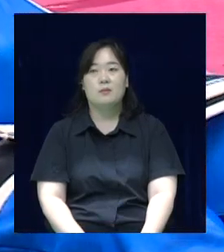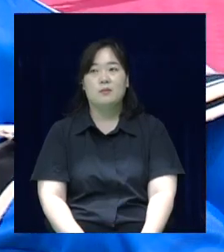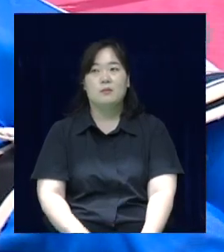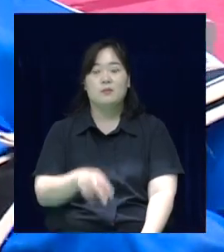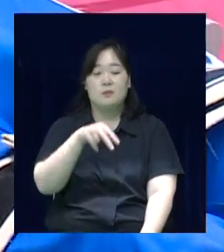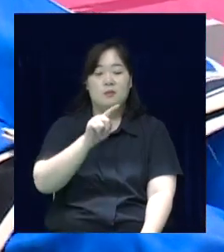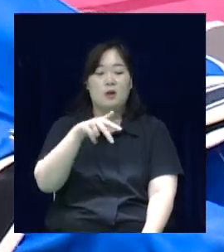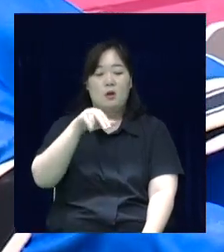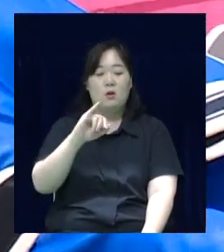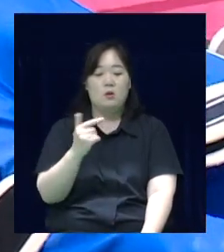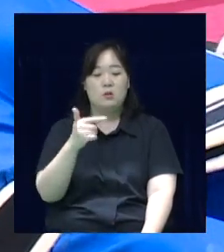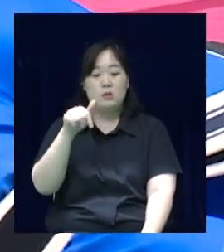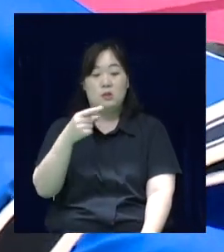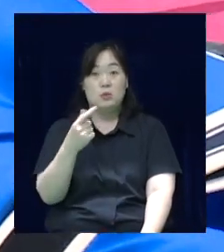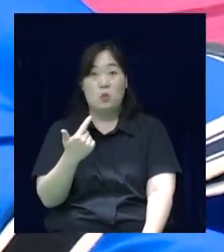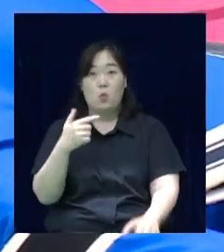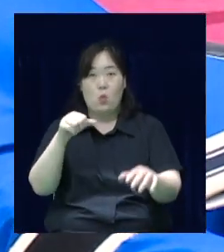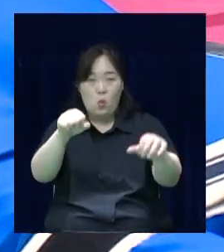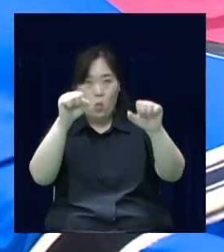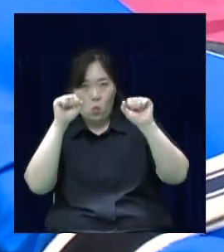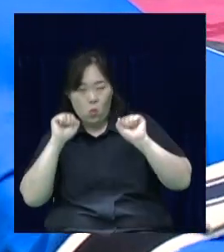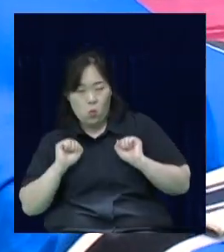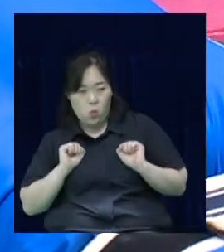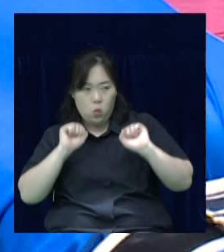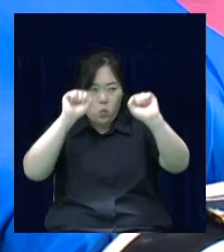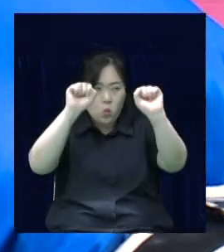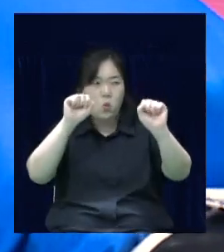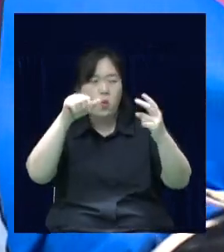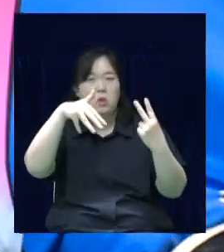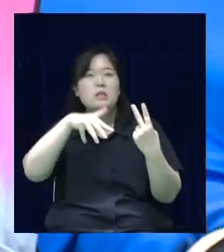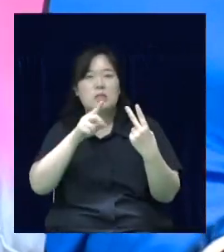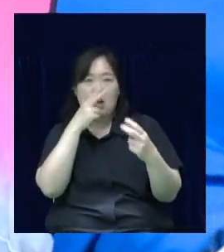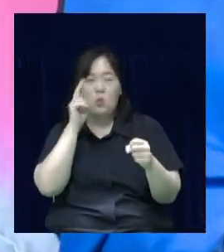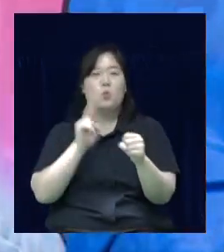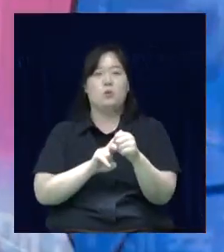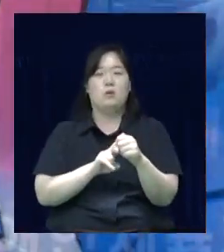서진곤의 파워리프팅 2차 시도가 이어지고 있습니다.